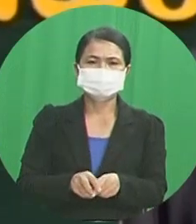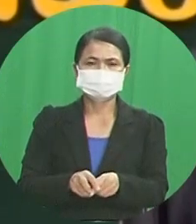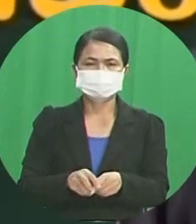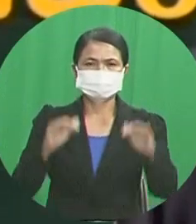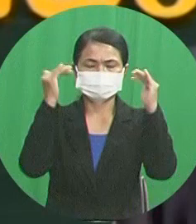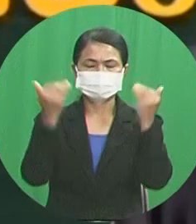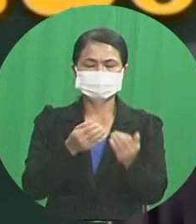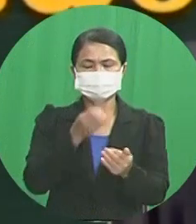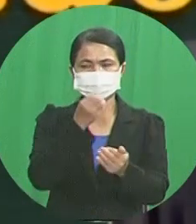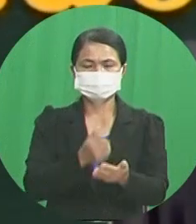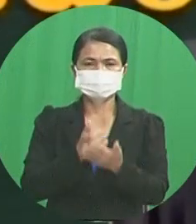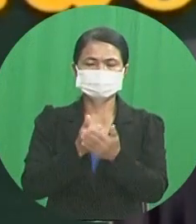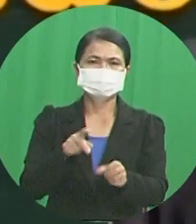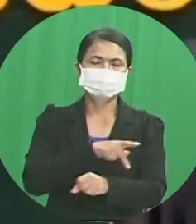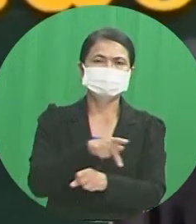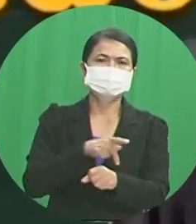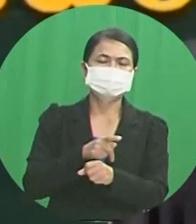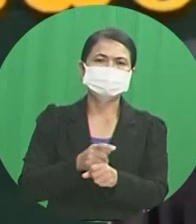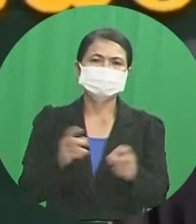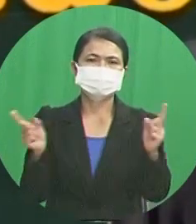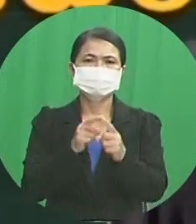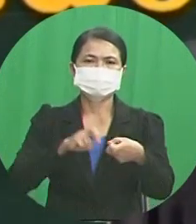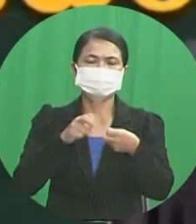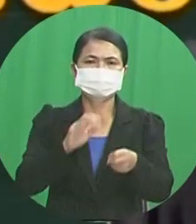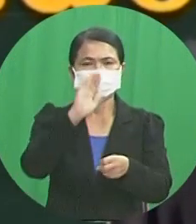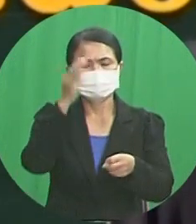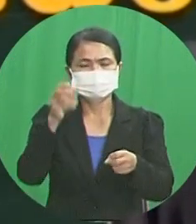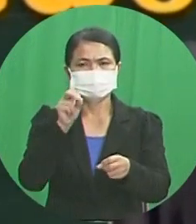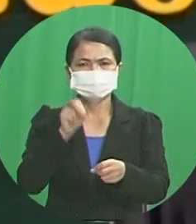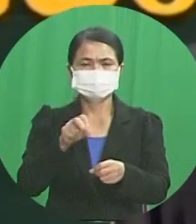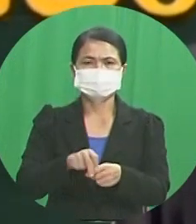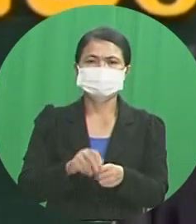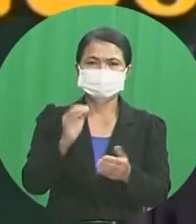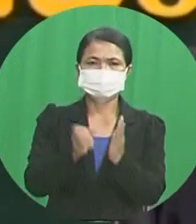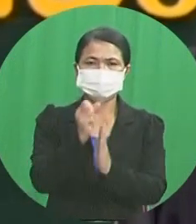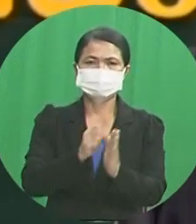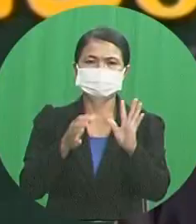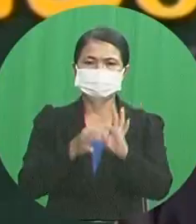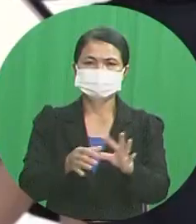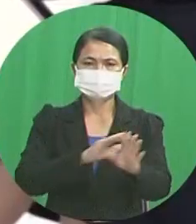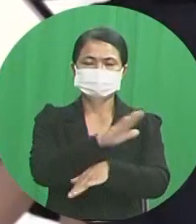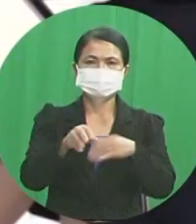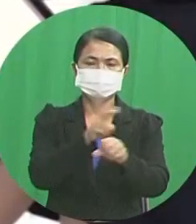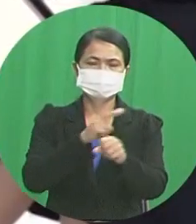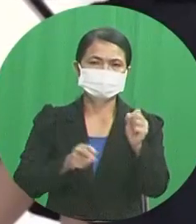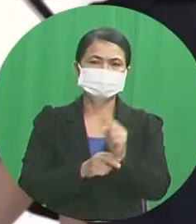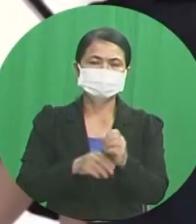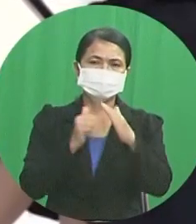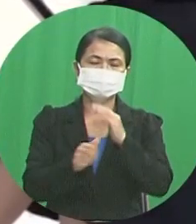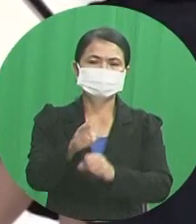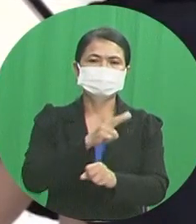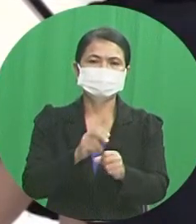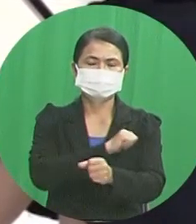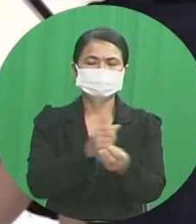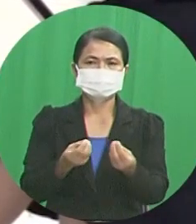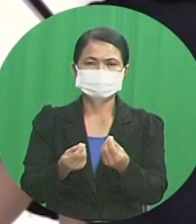ស្ថានភាពអាហារូបត្ថម្ភក្នុងខេត្តនៅជួបបញ្ហាខ្លះៗដែលតម្រូវឲ្យគ្រប់តួអង្គពាក់ព័ន្ធទាំងអស់ទាំងថ្នាក់ជាតិនិងថ្នាក់ក្រោមជាតិអាជ្